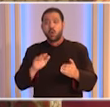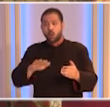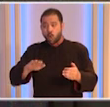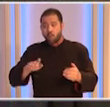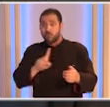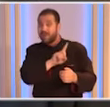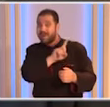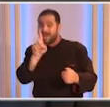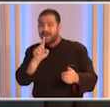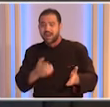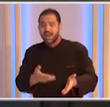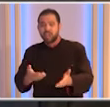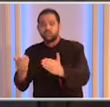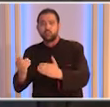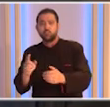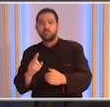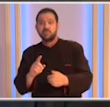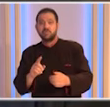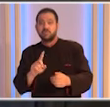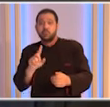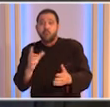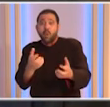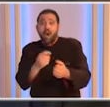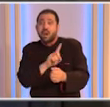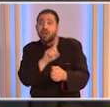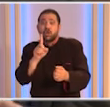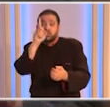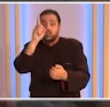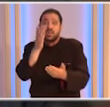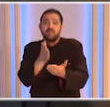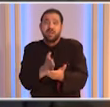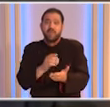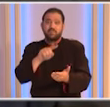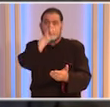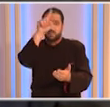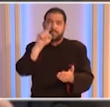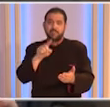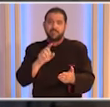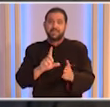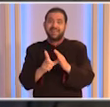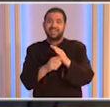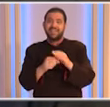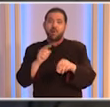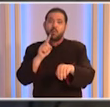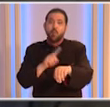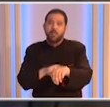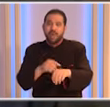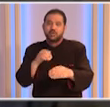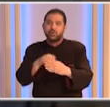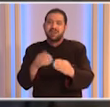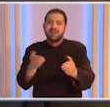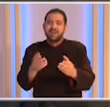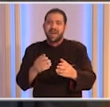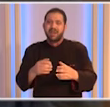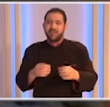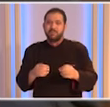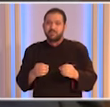o viață asupra căreia nu au ele niciun drept. Din momentul zămislirii în trupul femeii